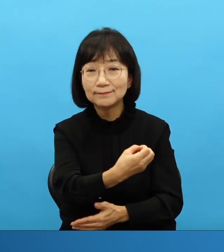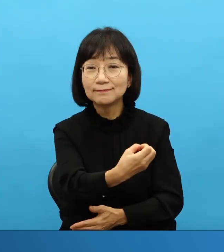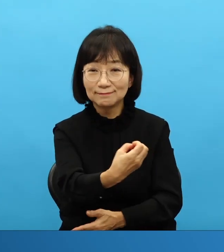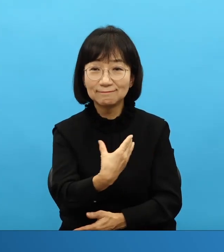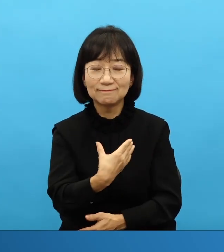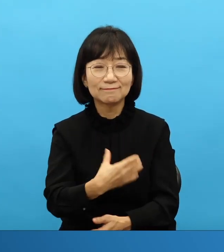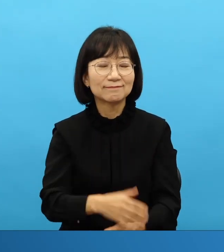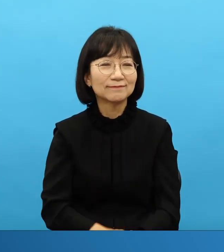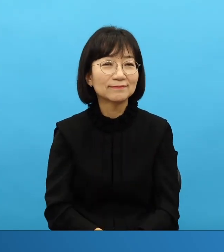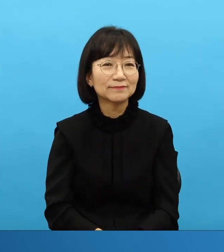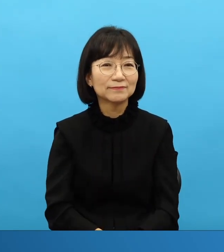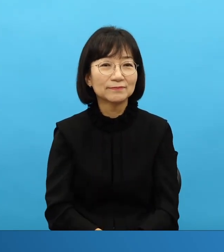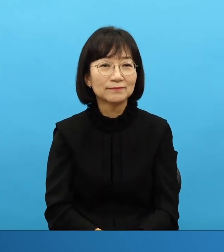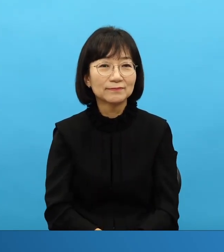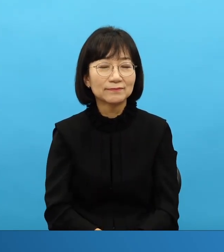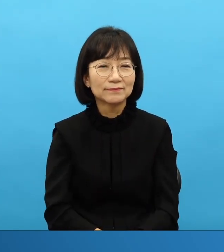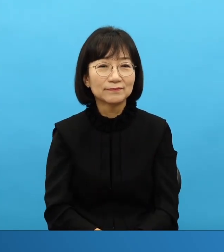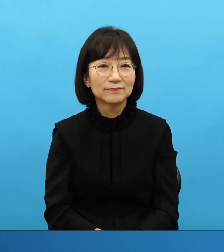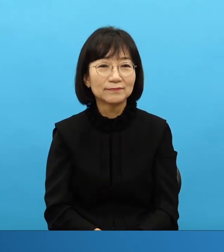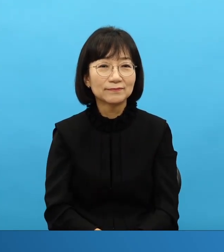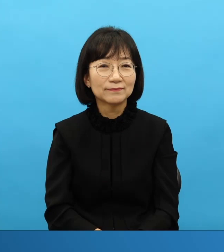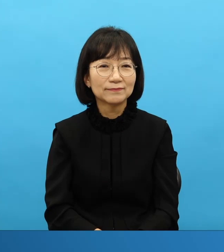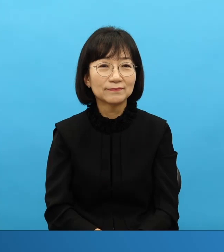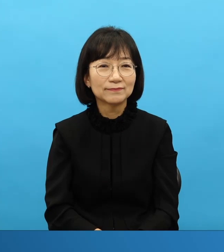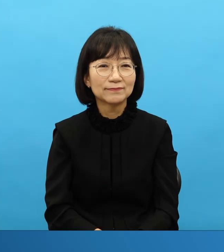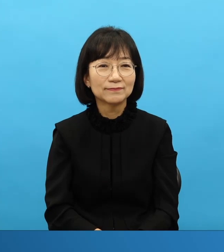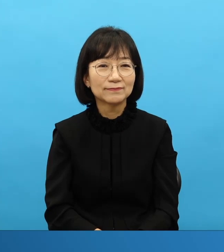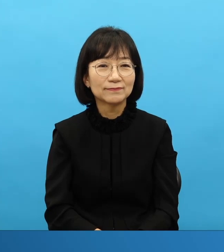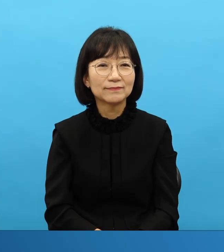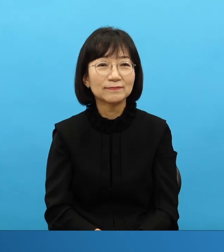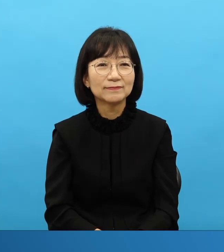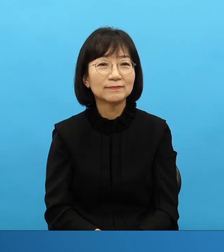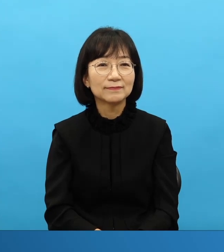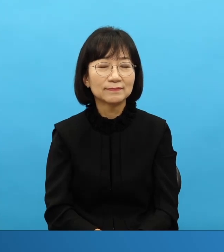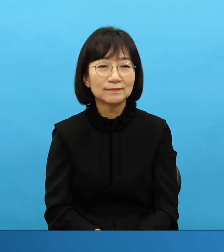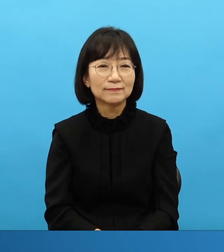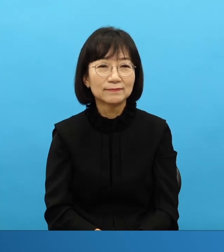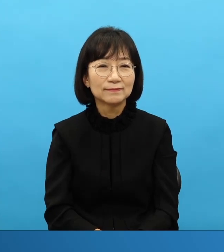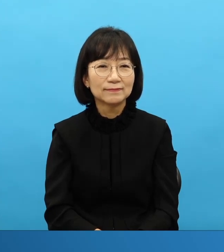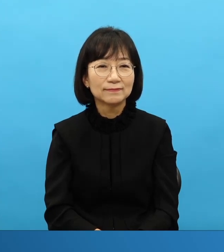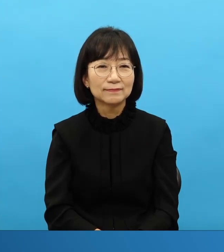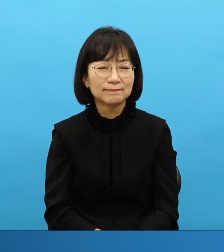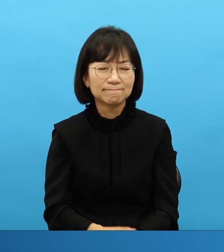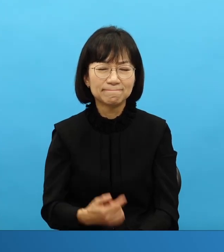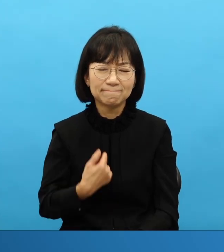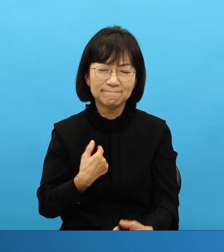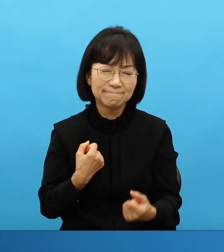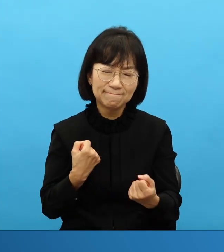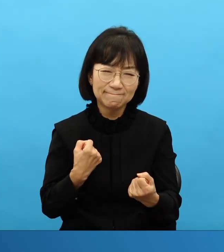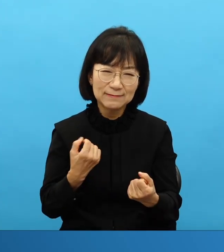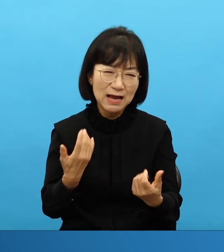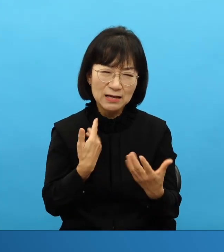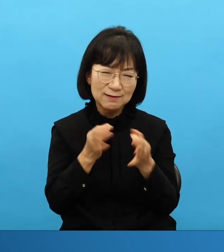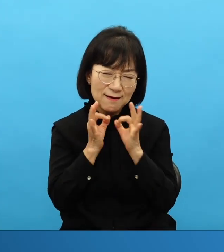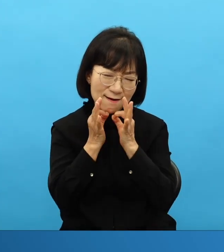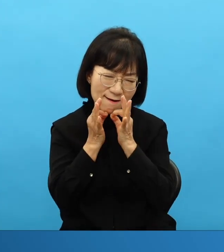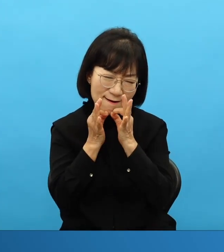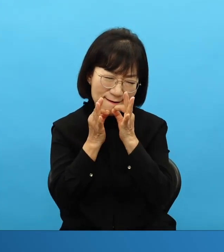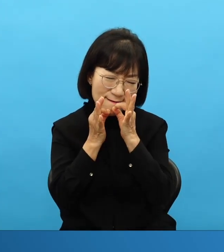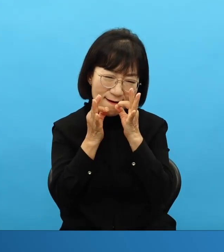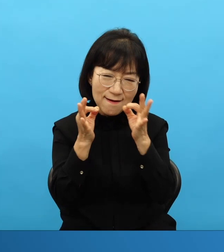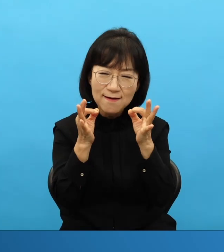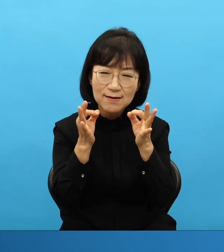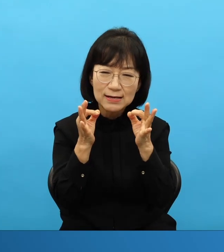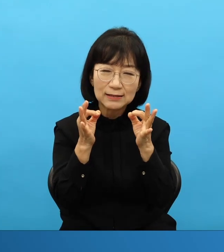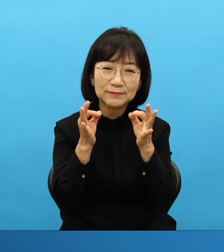奉献。 그러면서 있는 힘을 다해서 외치더라고요. 他用尽了全身的力气，他呼喊了